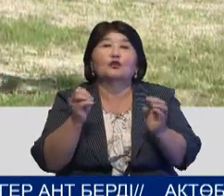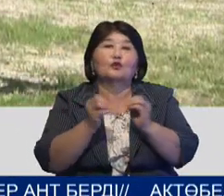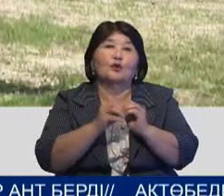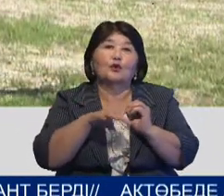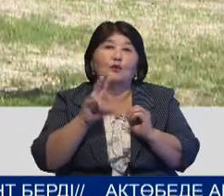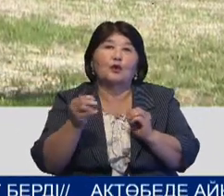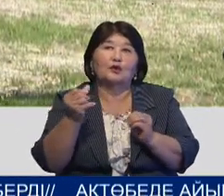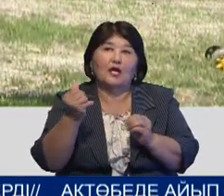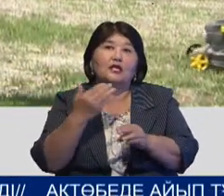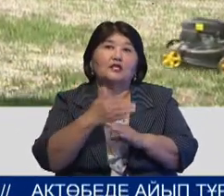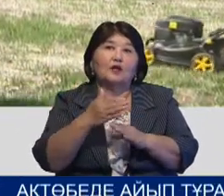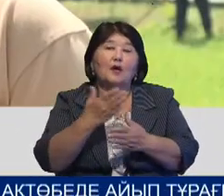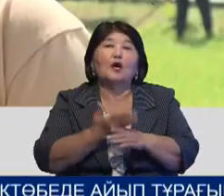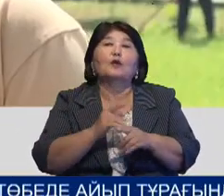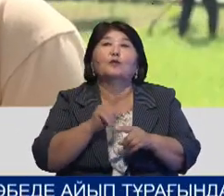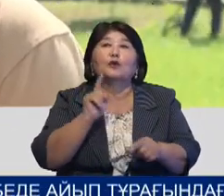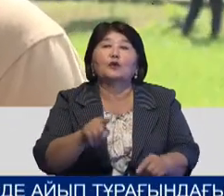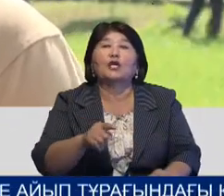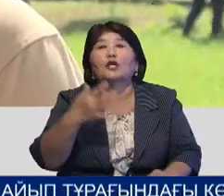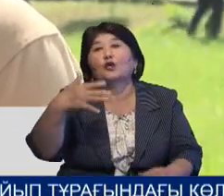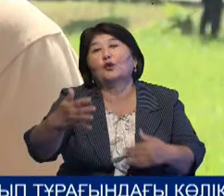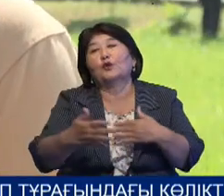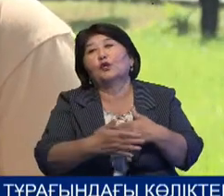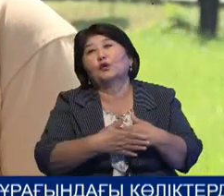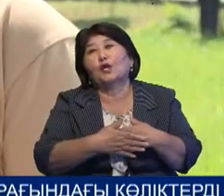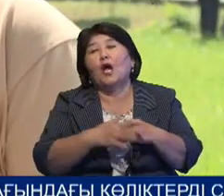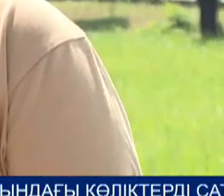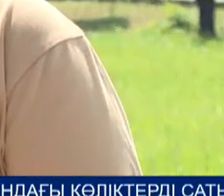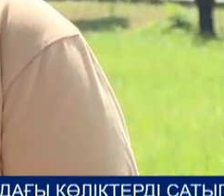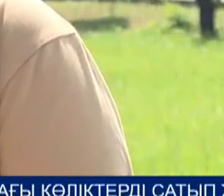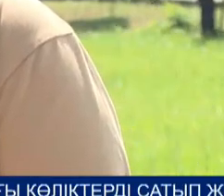қаражат бөліп отыр. Бұл жерде 50-ге жуық ауыл тұрғындары жұмыс істейді.